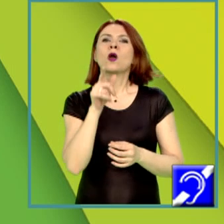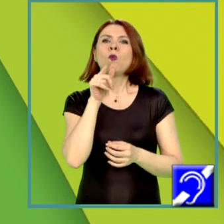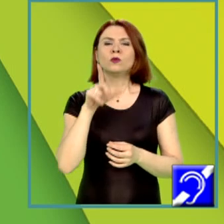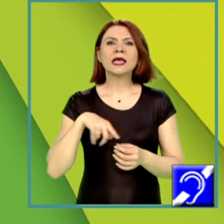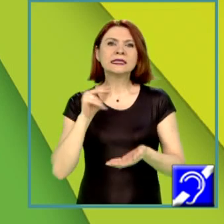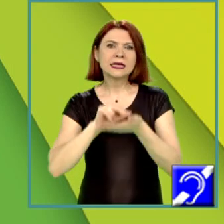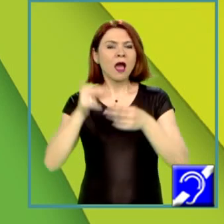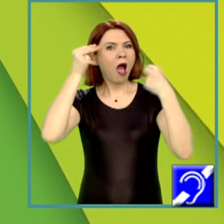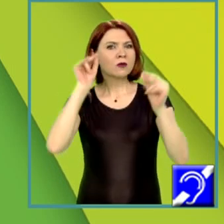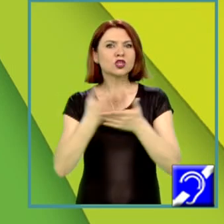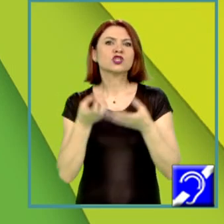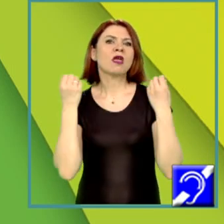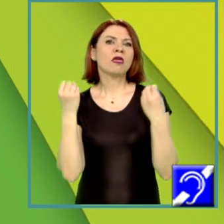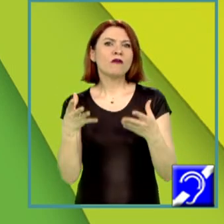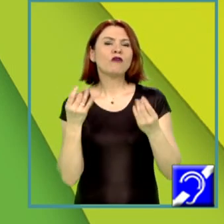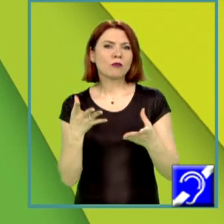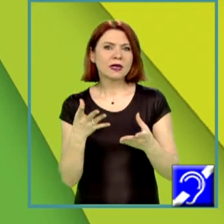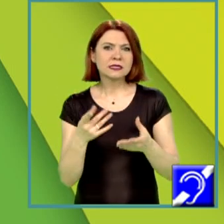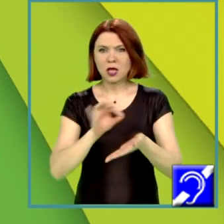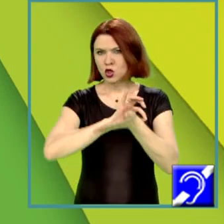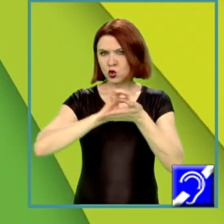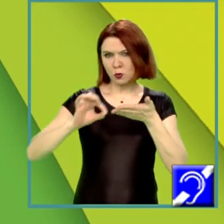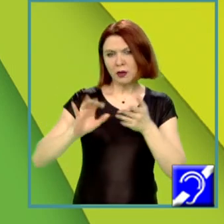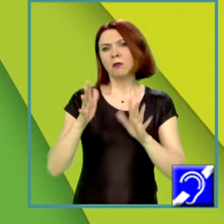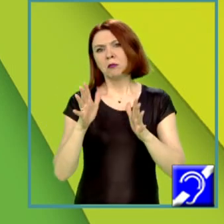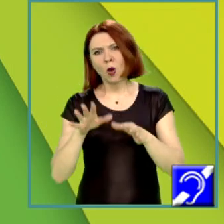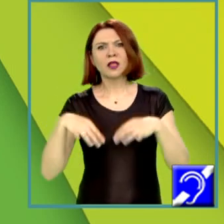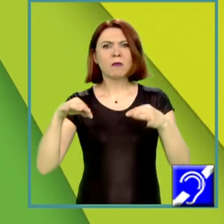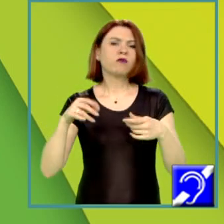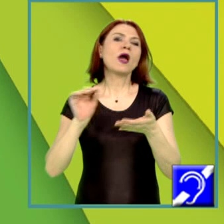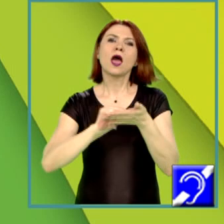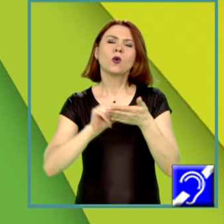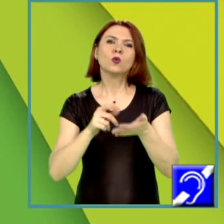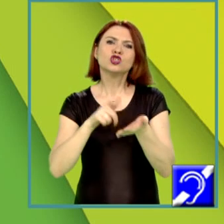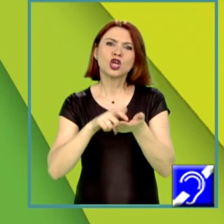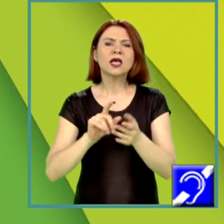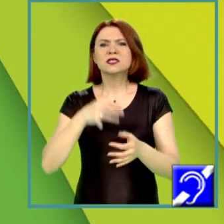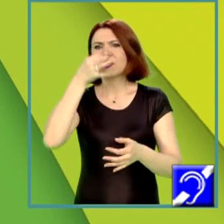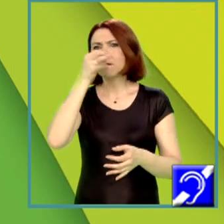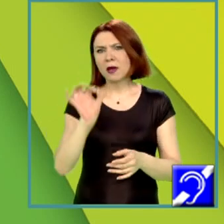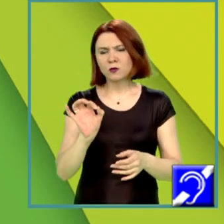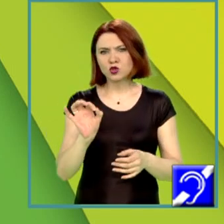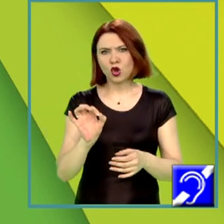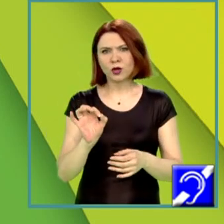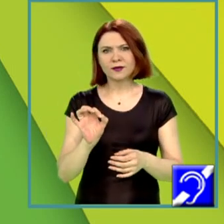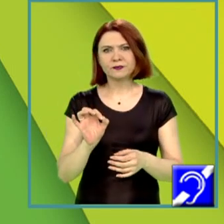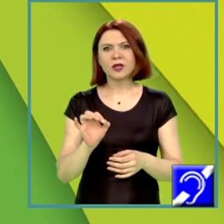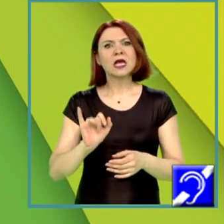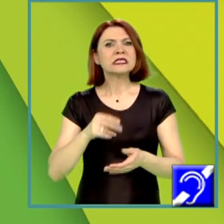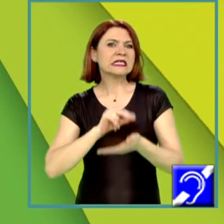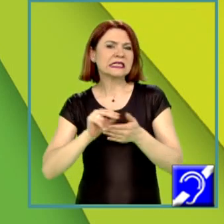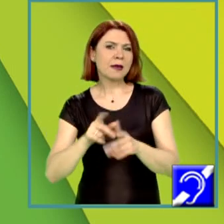care este menționat această informație o subliniem eventual pe foaia cu subiecte ca să ne fie tot nouă ușor Să